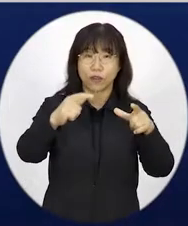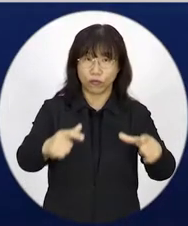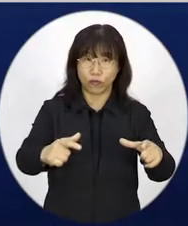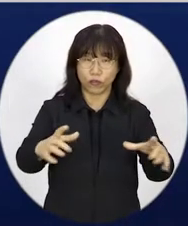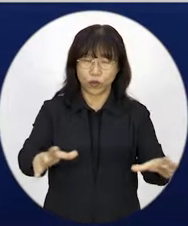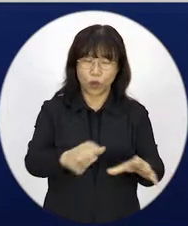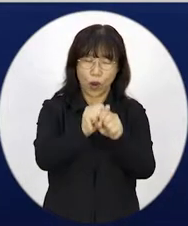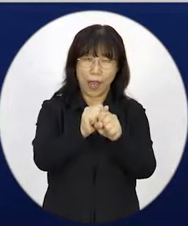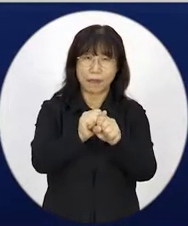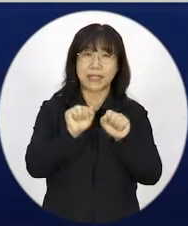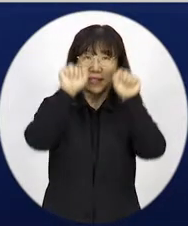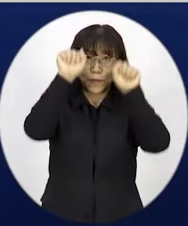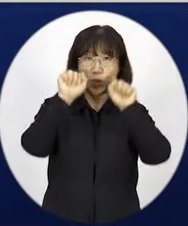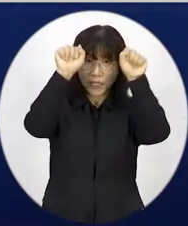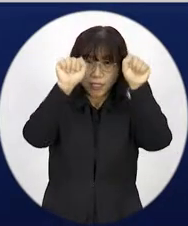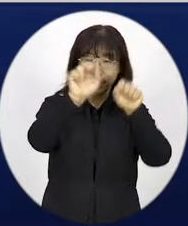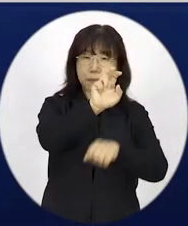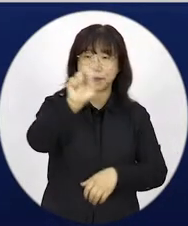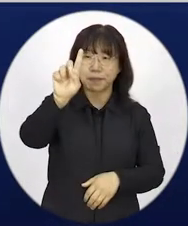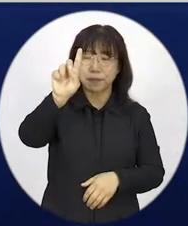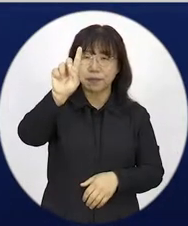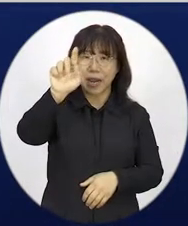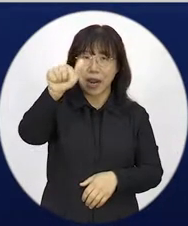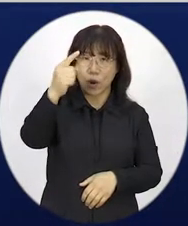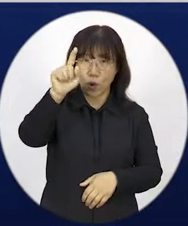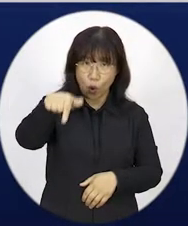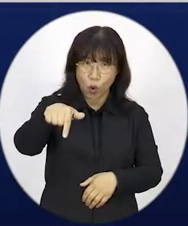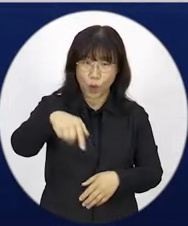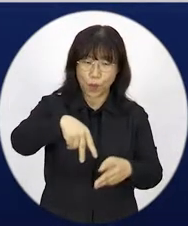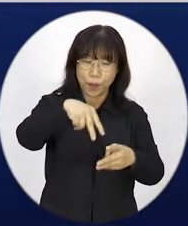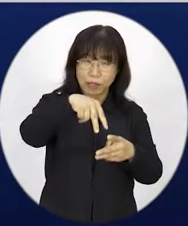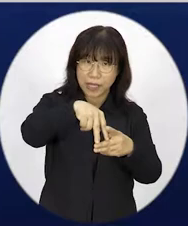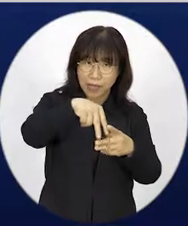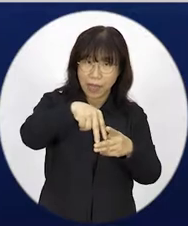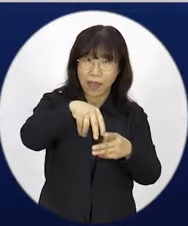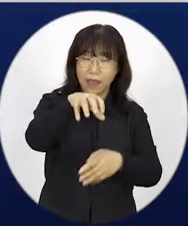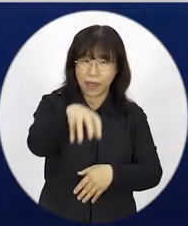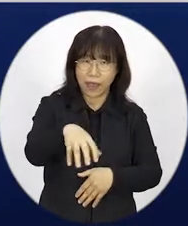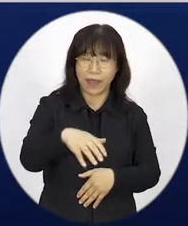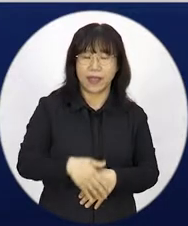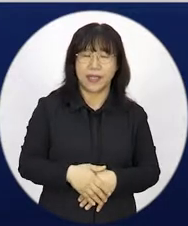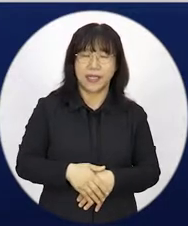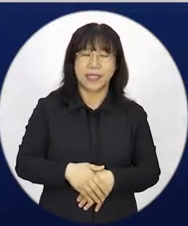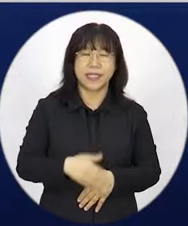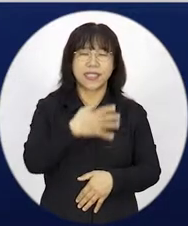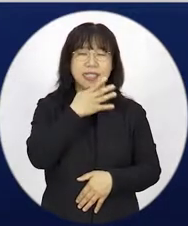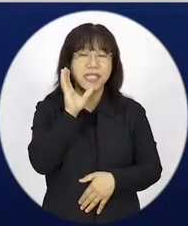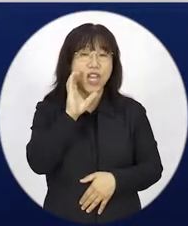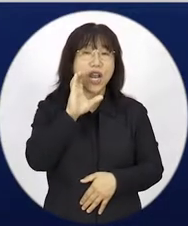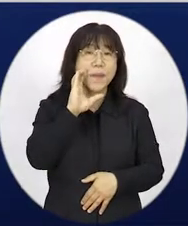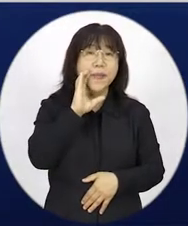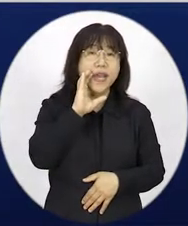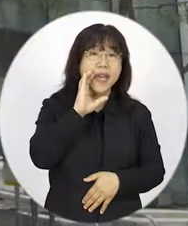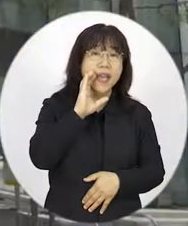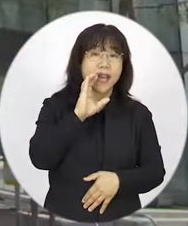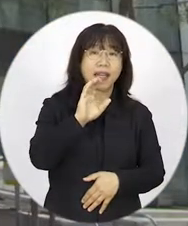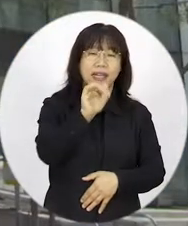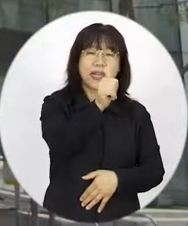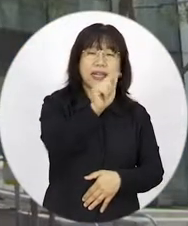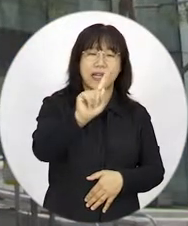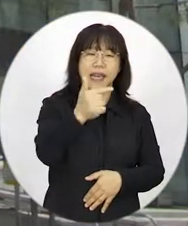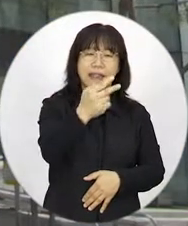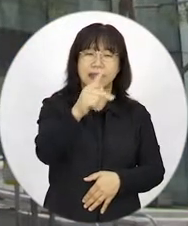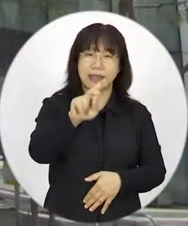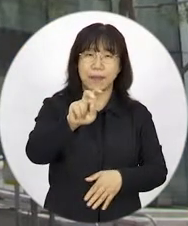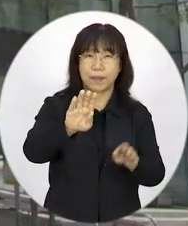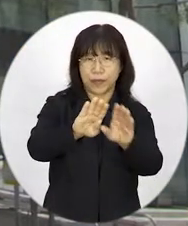강서구 종합 스포츠 시설인 마곡 레포츠 센터 내에 시니어 카페 겸 매점인 한담이 문을 열었습니다.